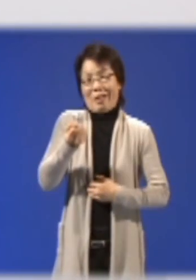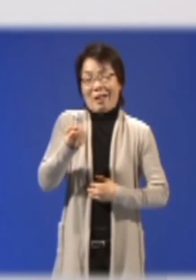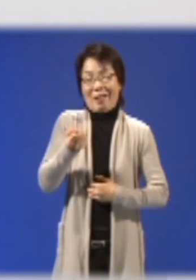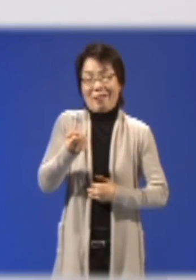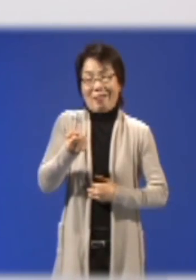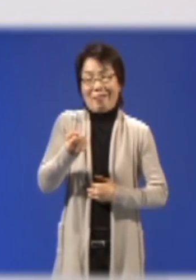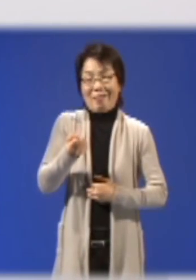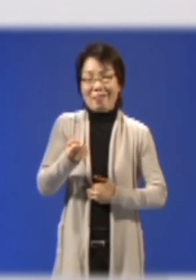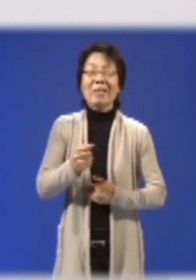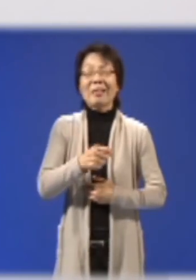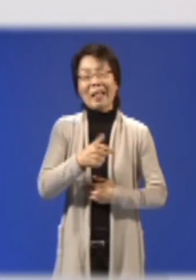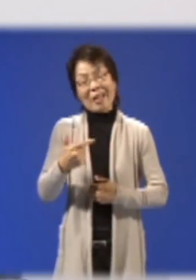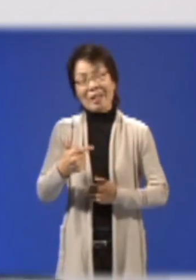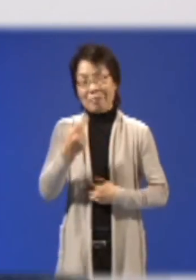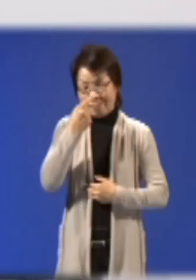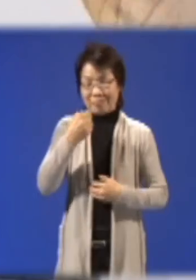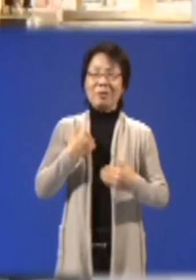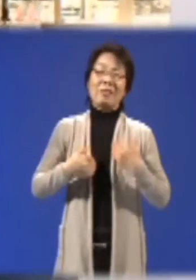が大変嬉しかったですね。